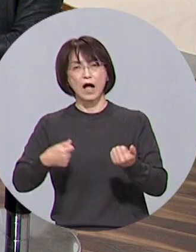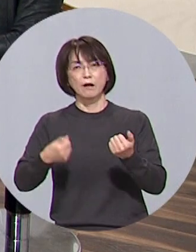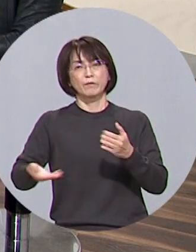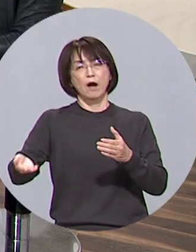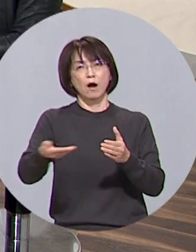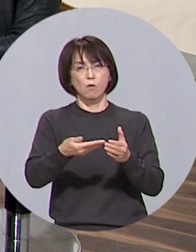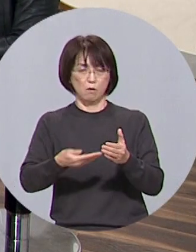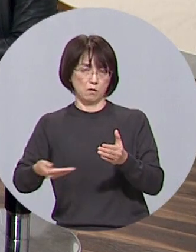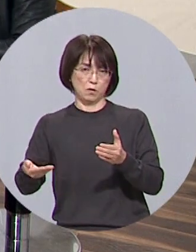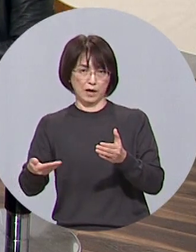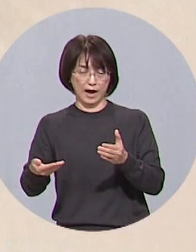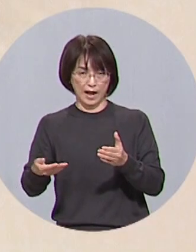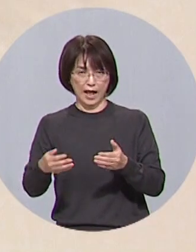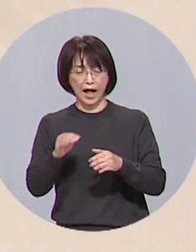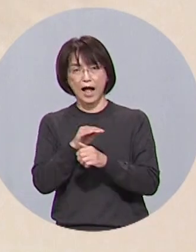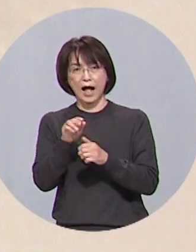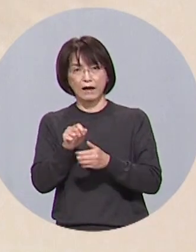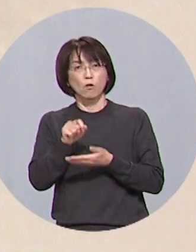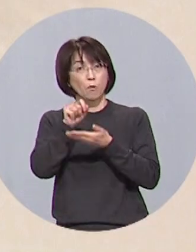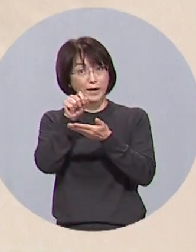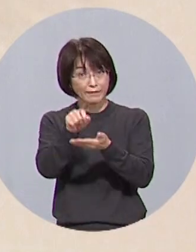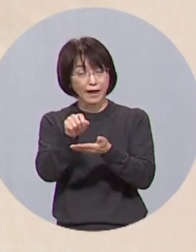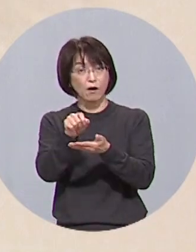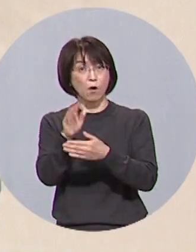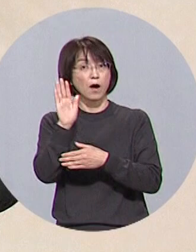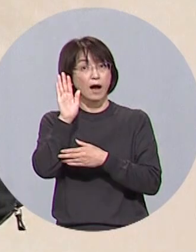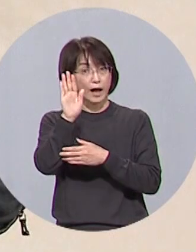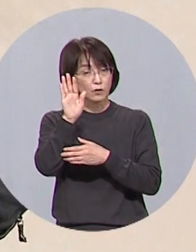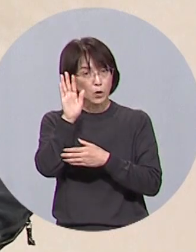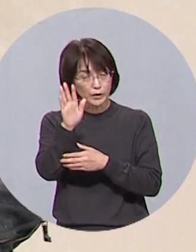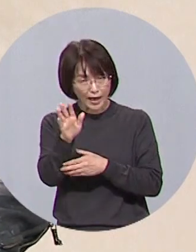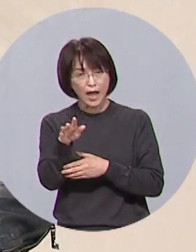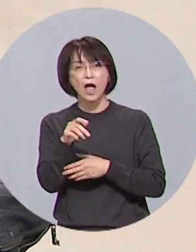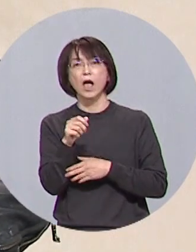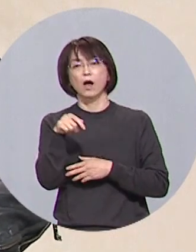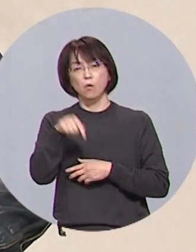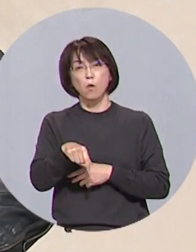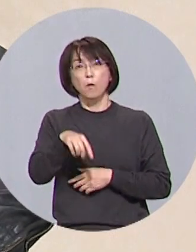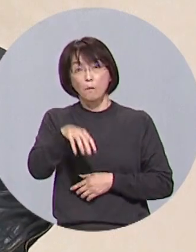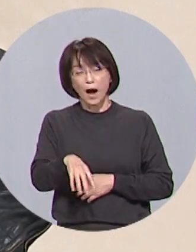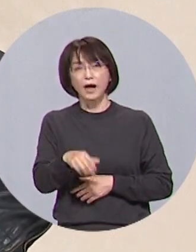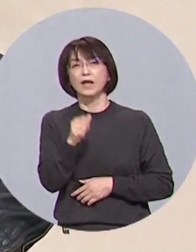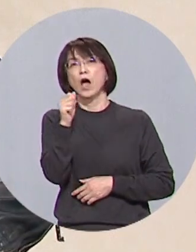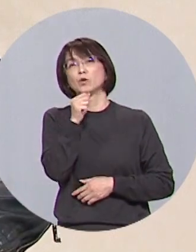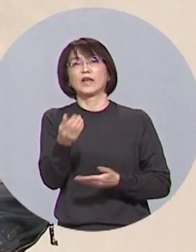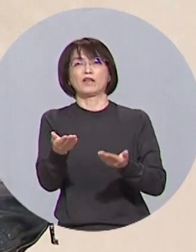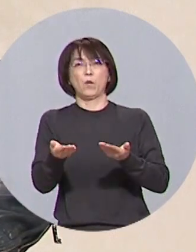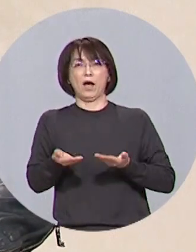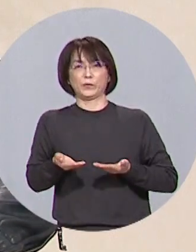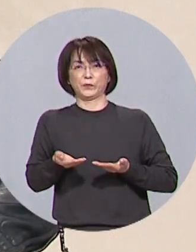主題歌ニュー咲き誇れ埼玉ですね、この後スタジオで披露していただきます、 やった